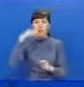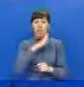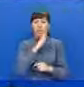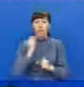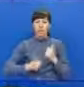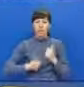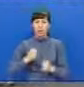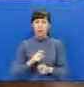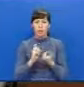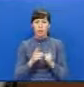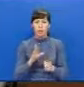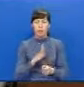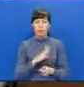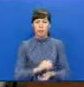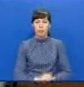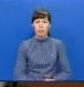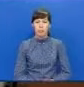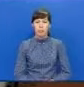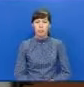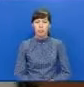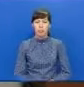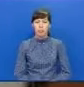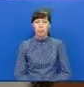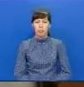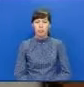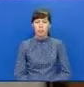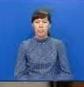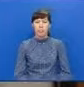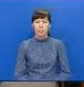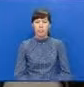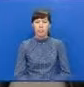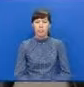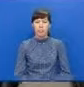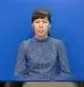мақтанышына. Әйгерім Дәулетбекқызы, Әли Мәлік, Олжас Байтуов, оңтүстік ақпарат.